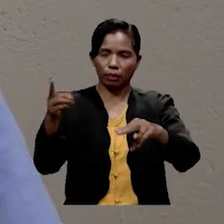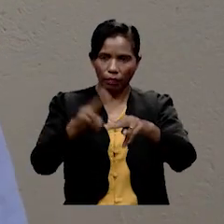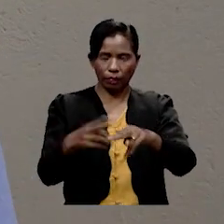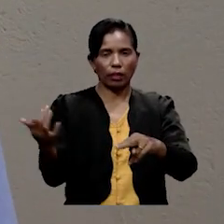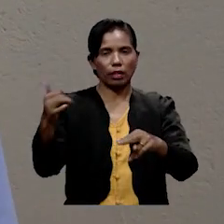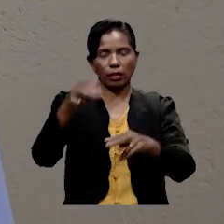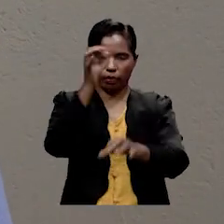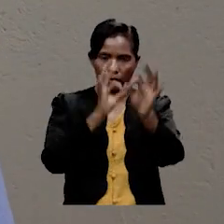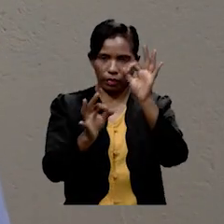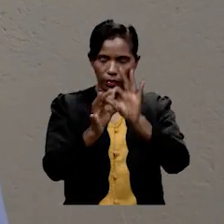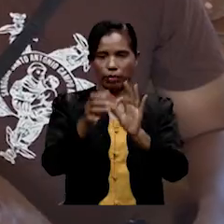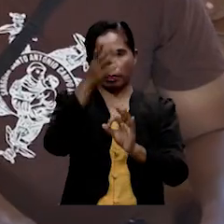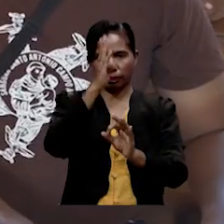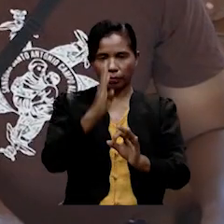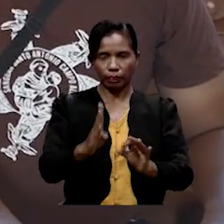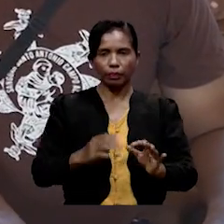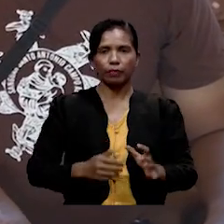fe ba maroma.